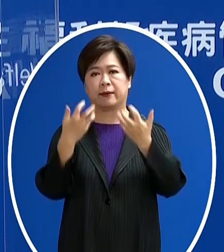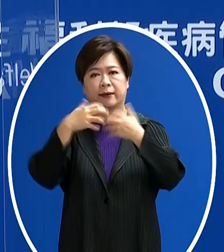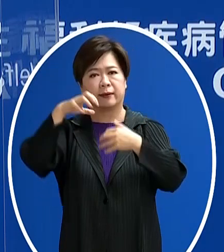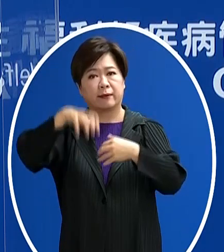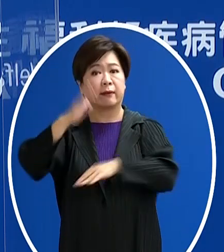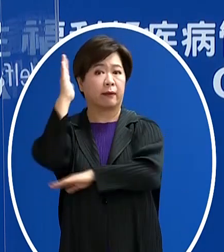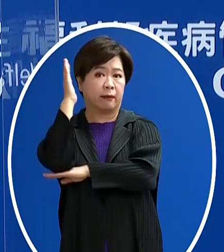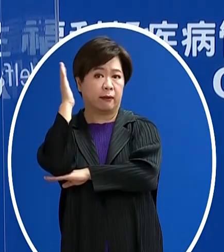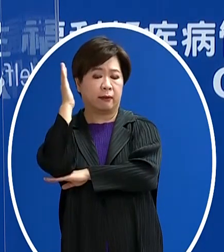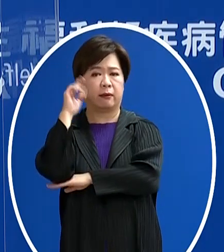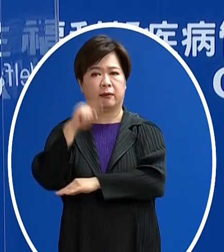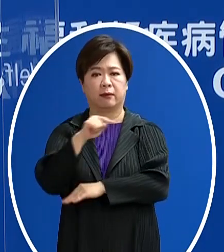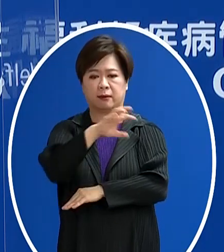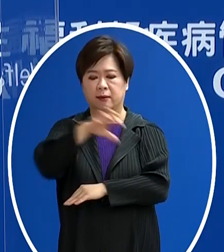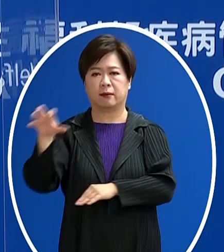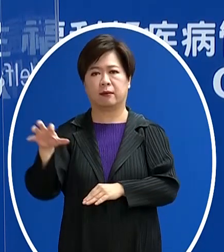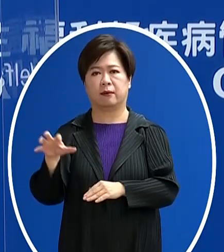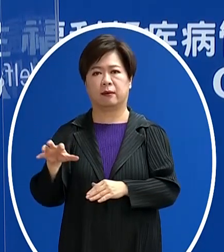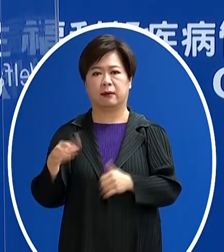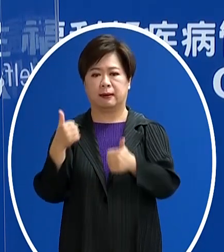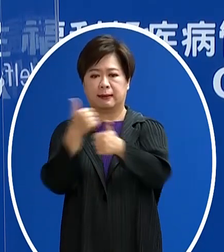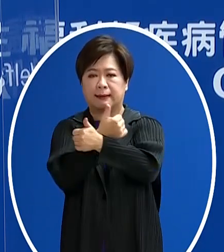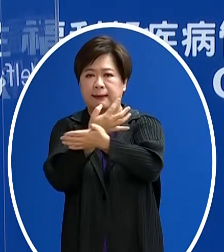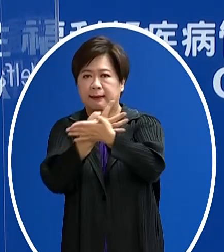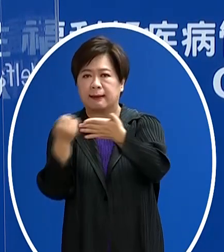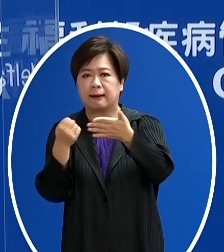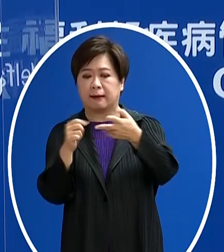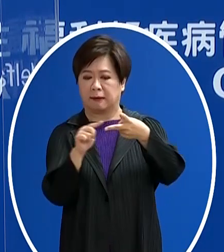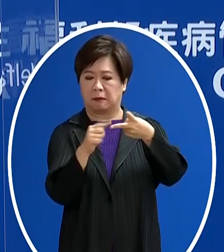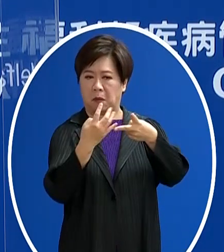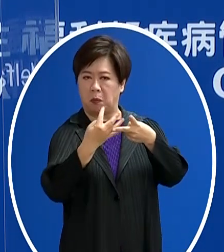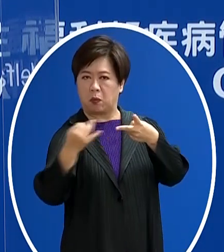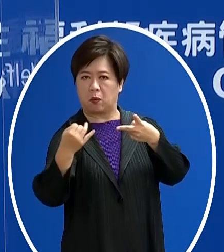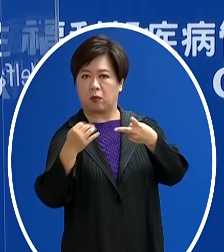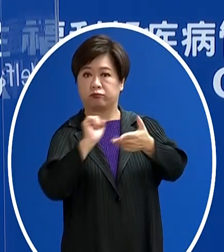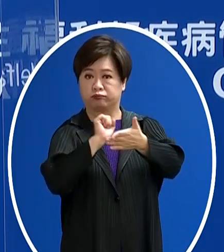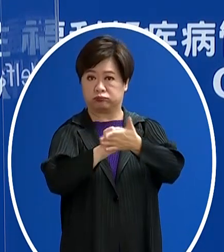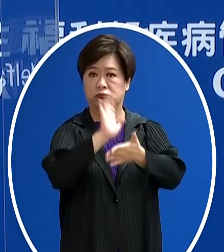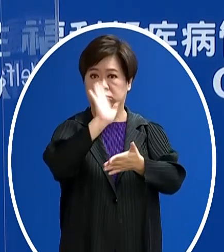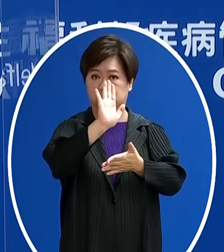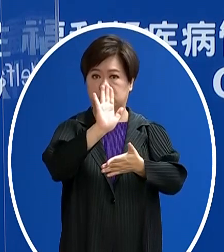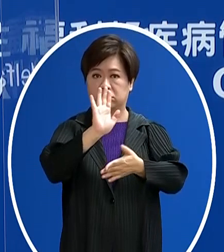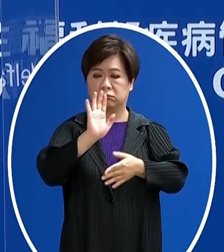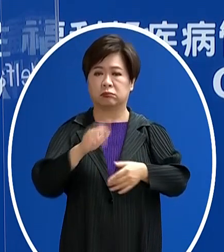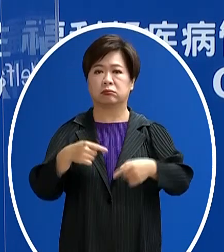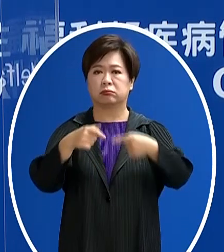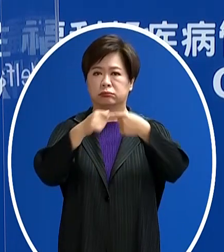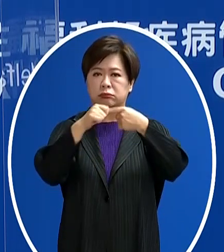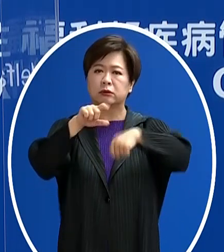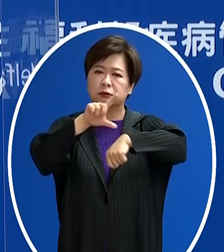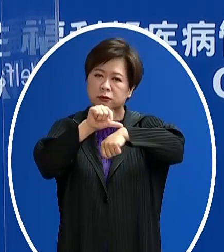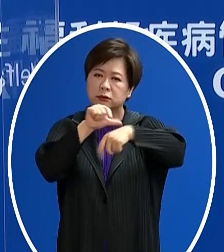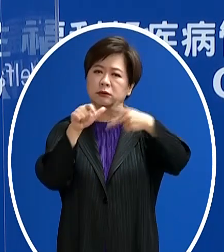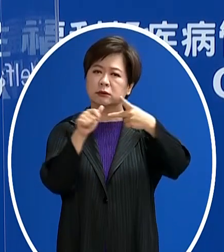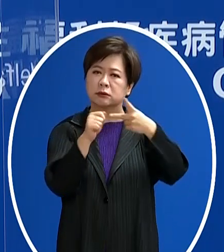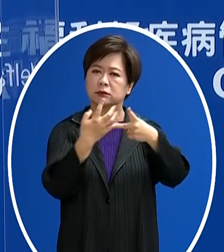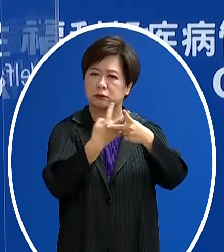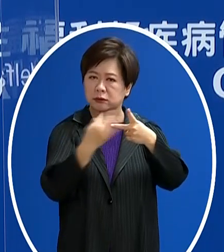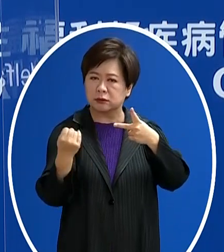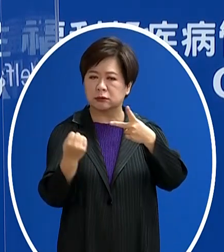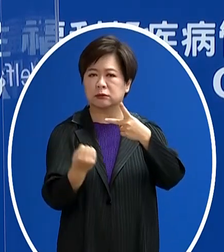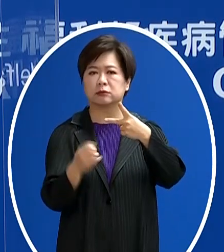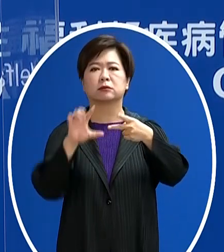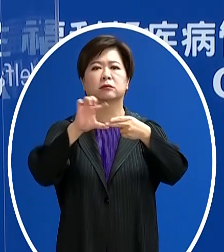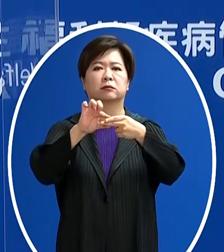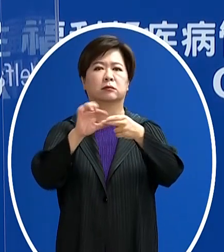关、场所的代码，只有这样子一个讯息，所以我们让地方政府充分的去了解，这个是